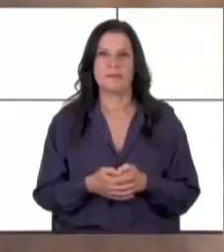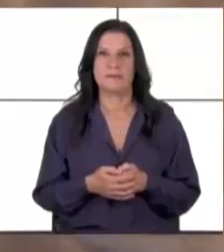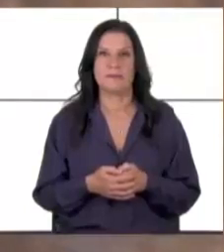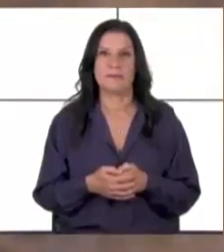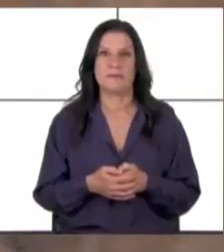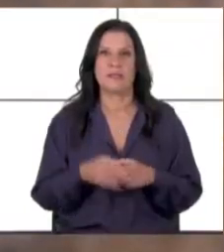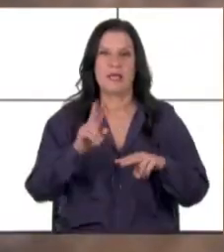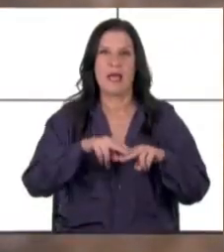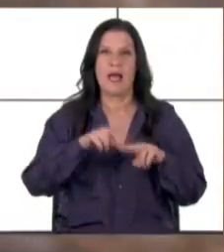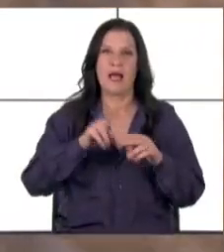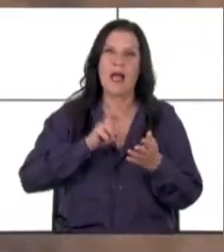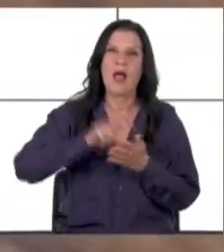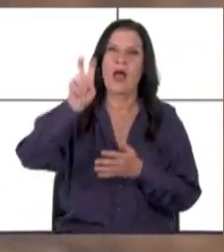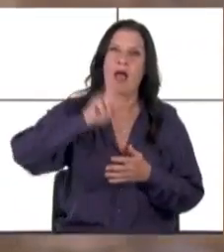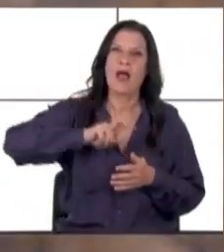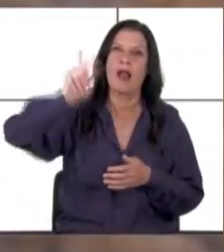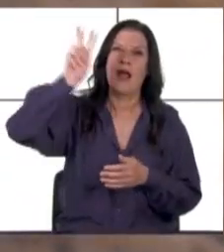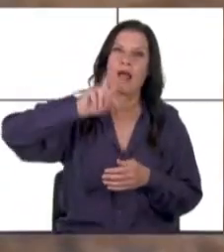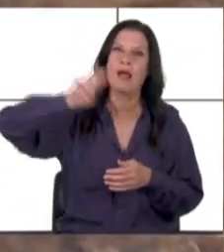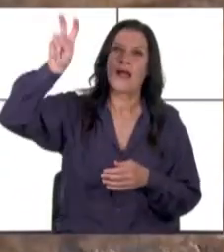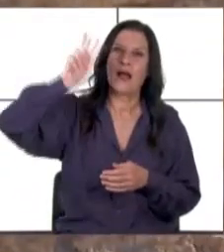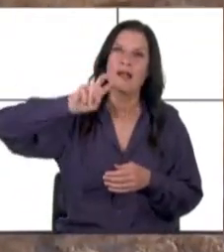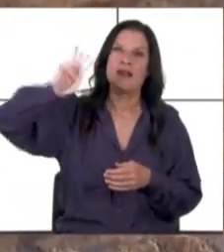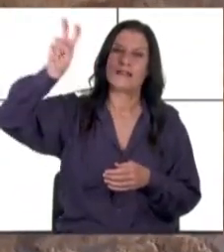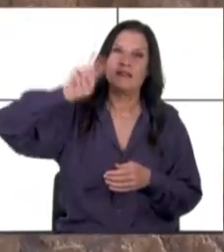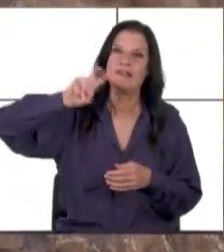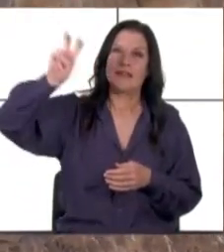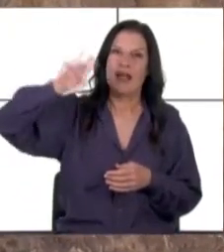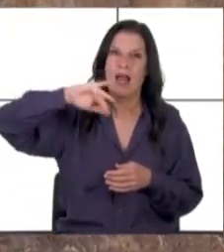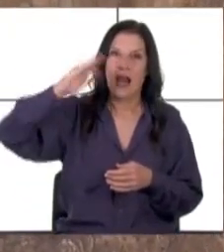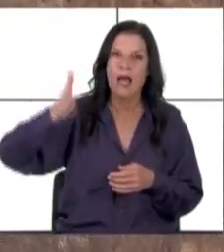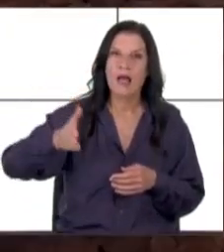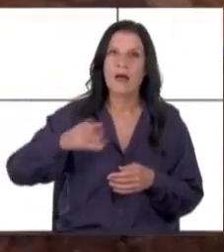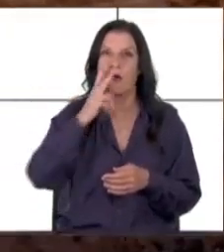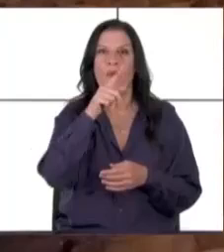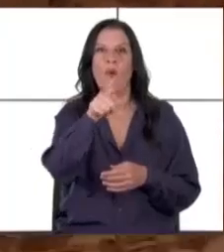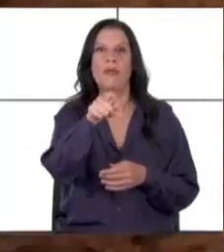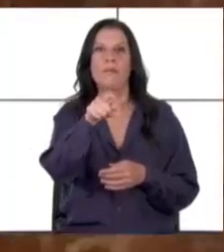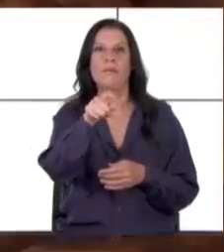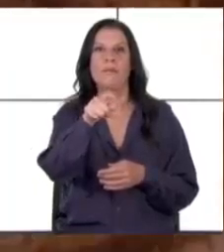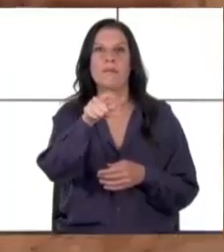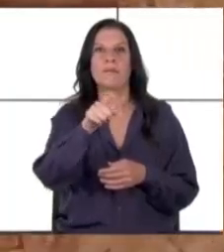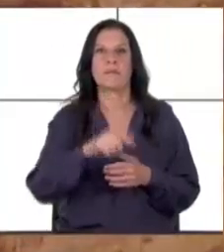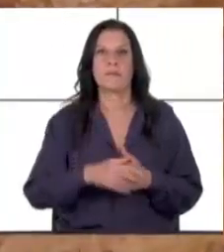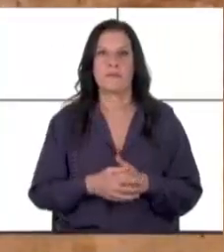אחרי עלייה של כשעה על הר קרקום, לוחסן סיני, אנחנו מבחינים בו מרחוק.